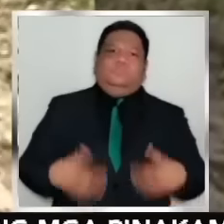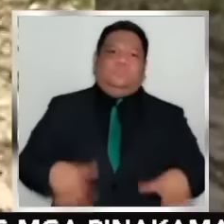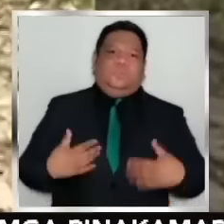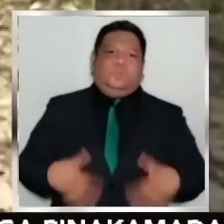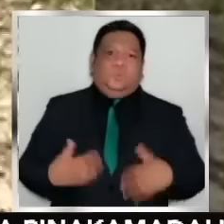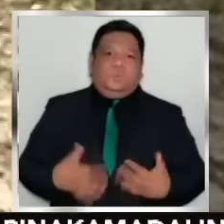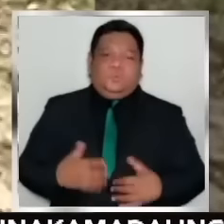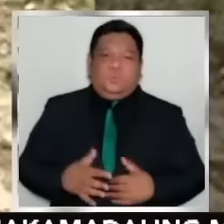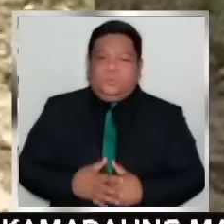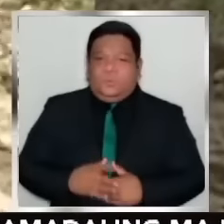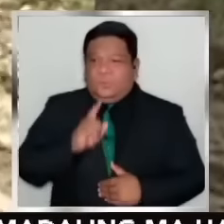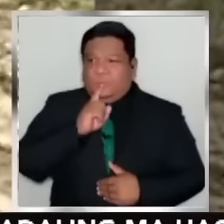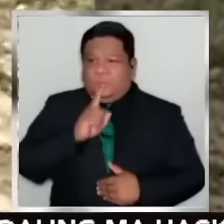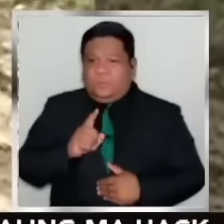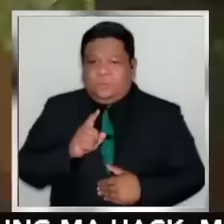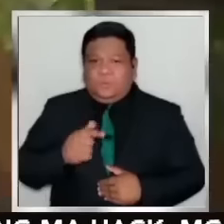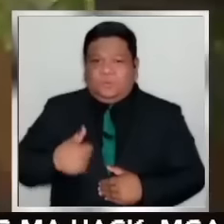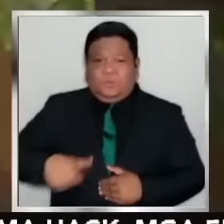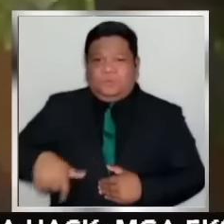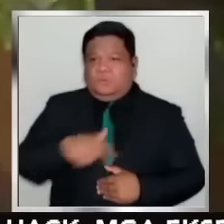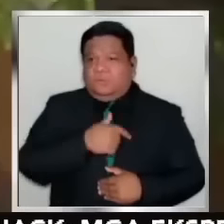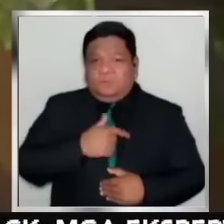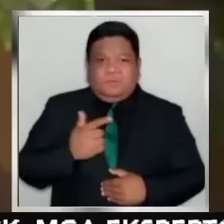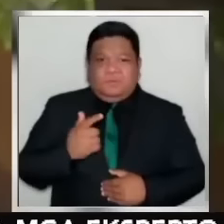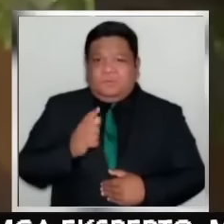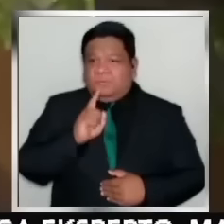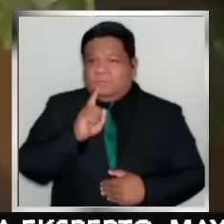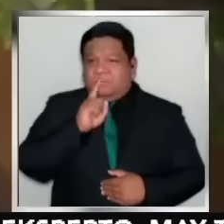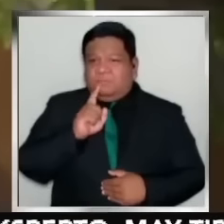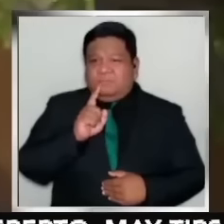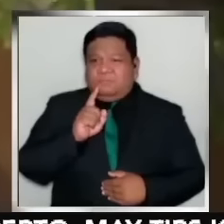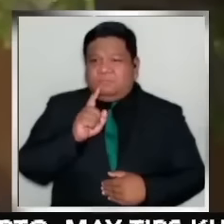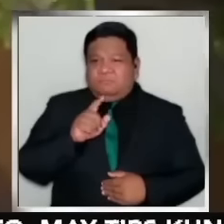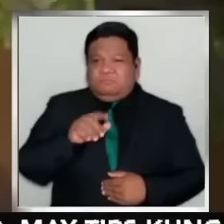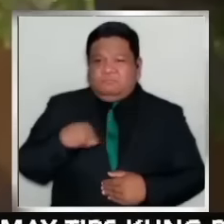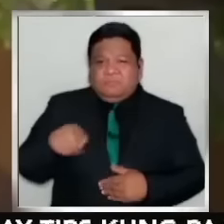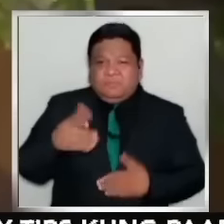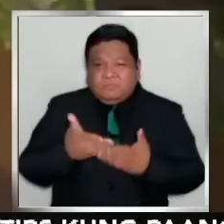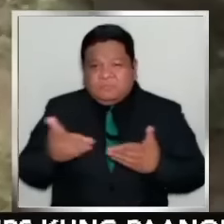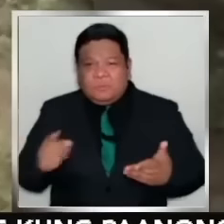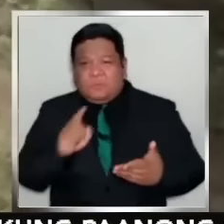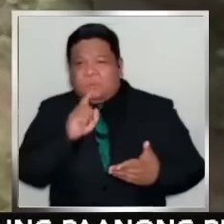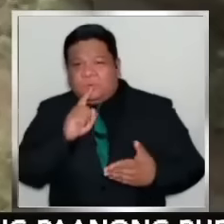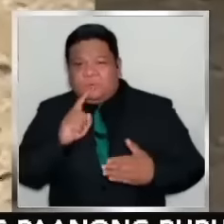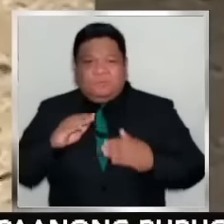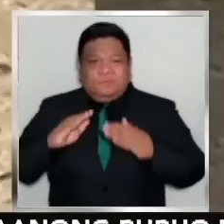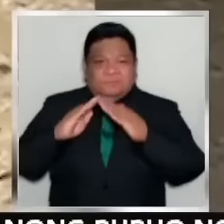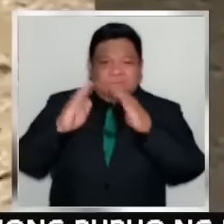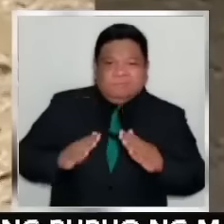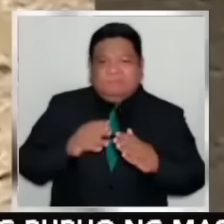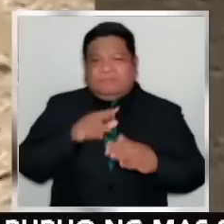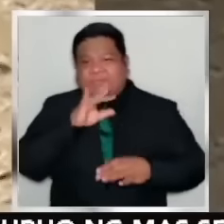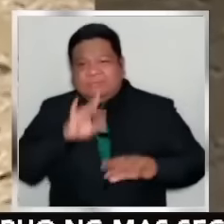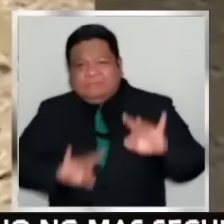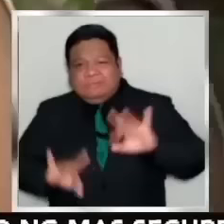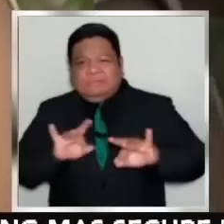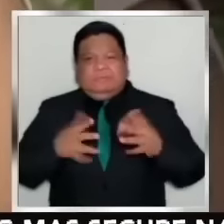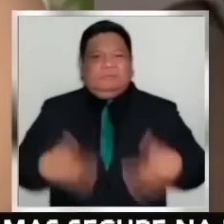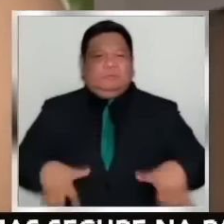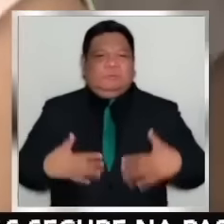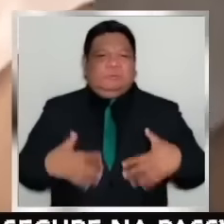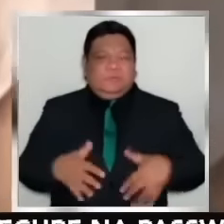mga baakuan nga mga trapo. Pala na ang amon ng mga gamit ko si baba, o pa na naman papanaog naman. Lagpas tao daw ang tubig sa